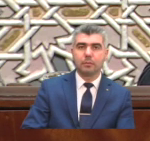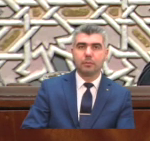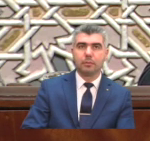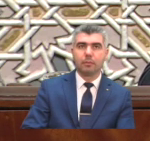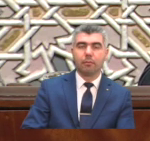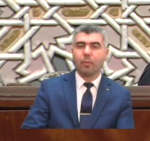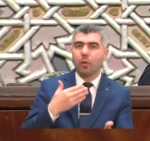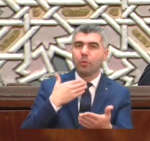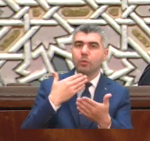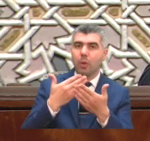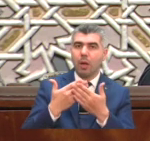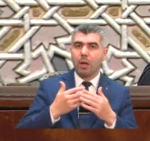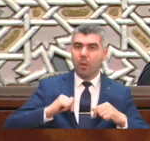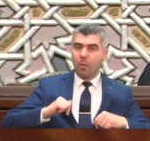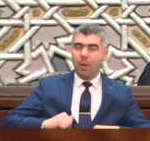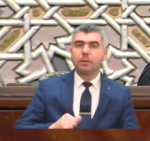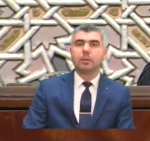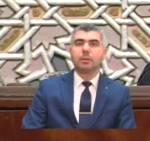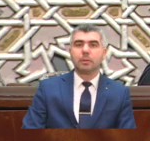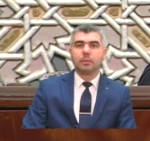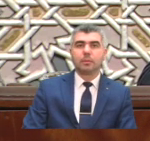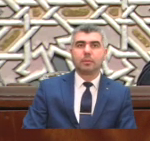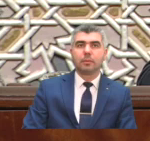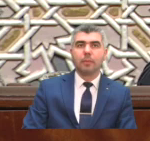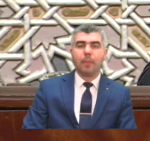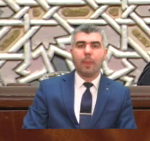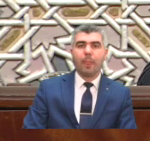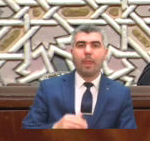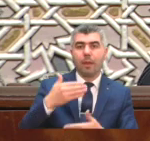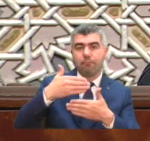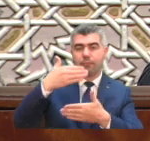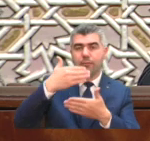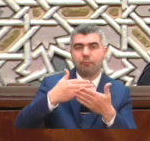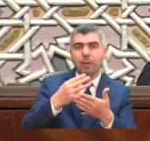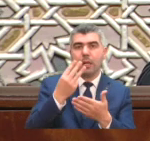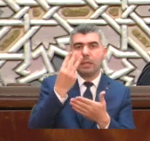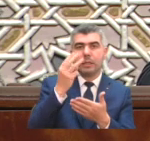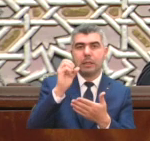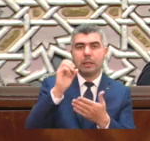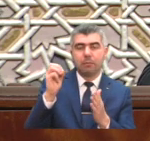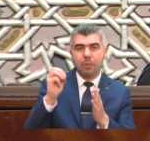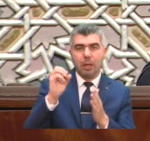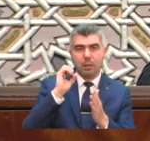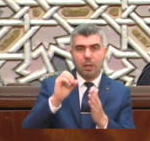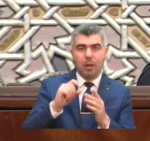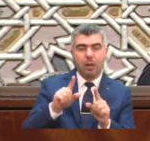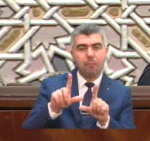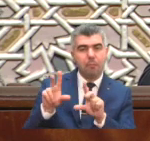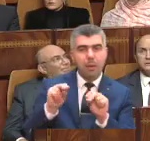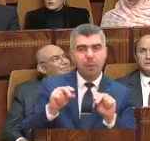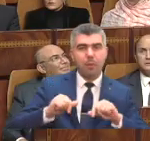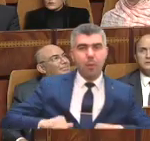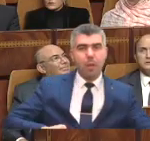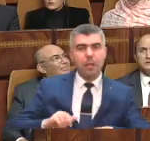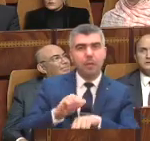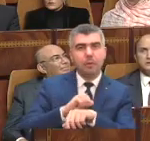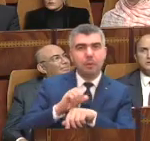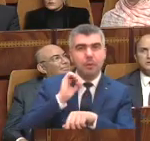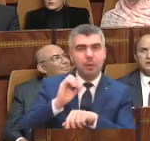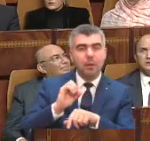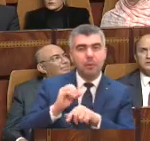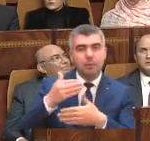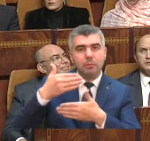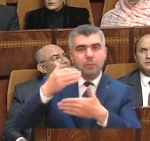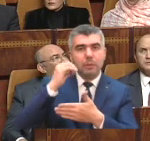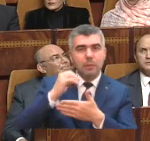نشكر وزارتكم على تشييد 310 دور مناصفة مع وزارة الداخلية في برنامج الدور الآلي للسقوط